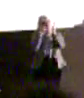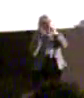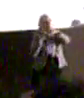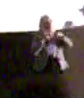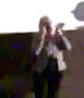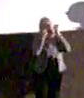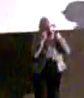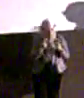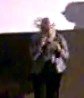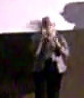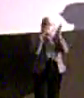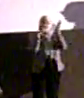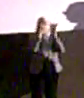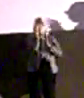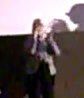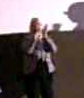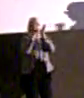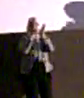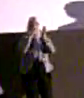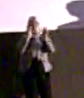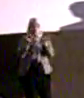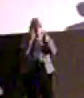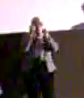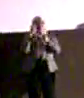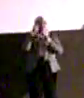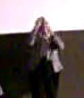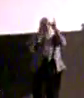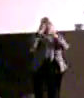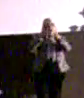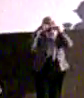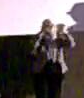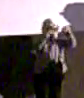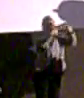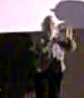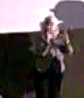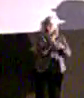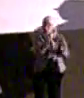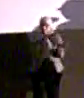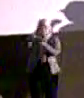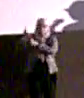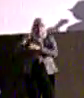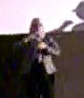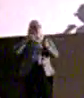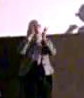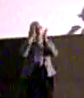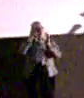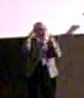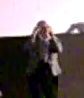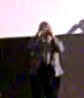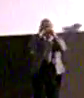أولا، قانون يناهض الاتجار بالبشر، قانون يناهض كل أشكال العنف ضد